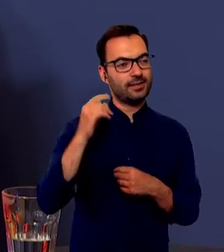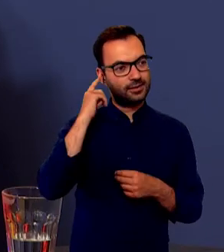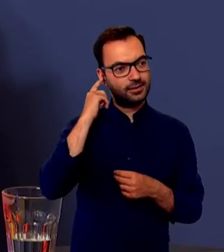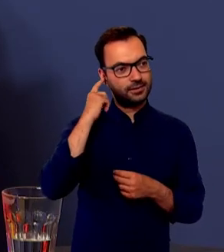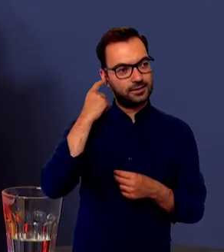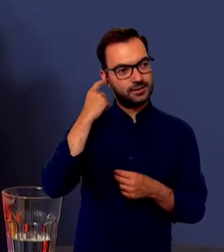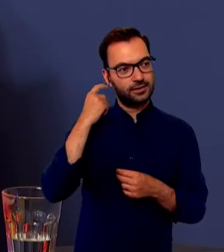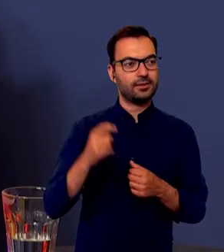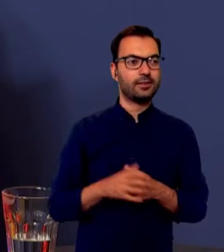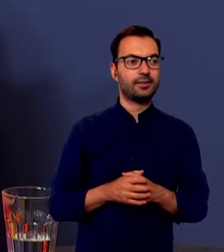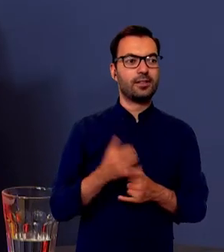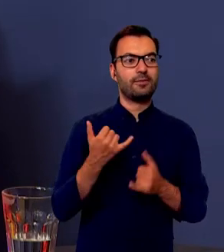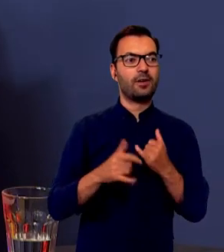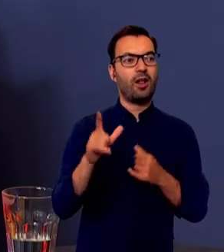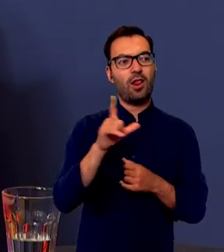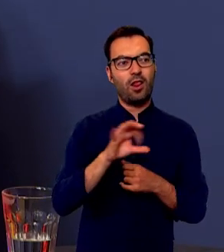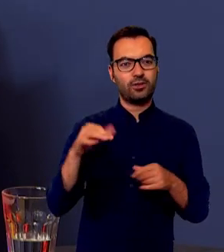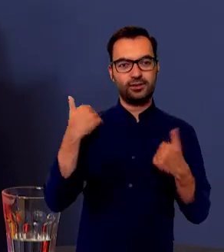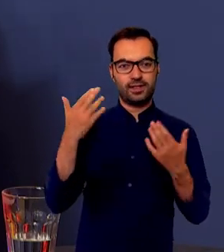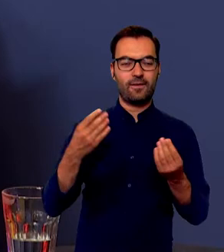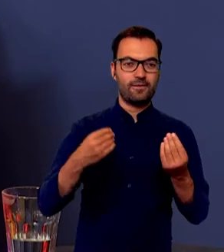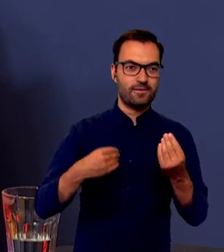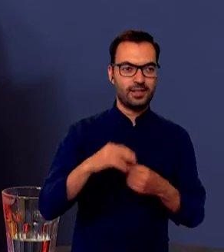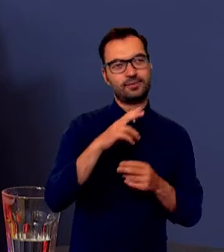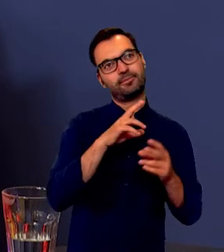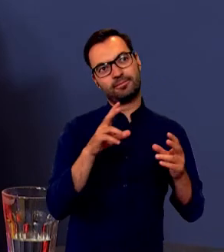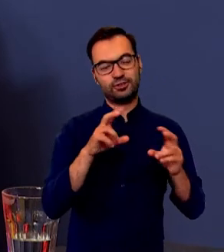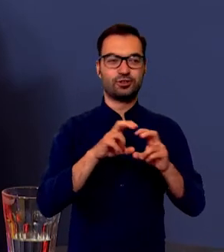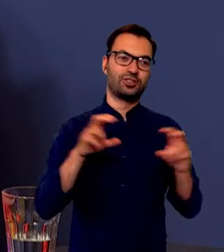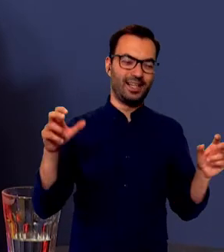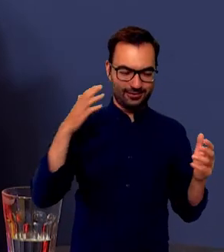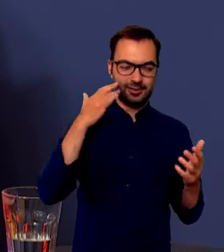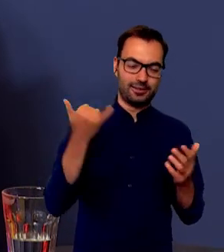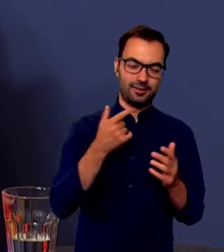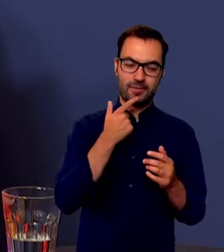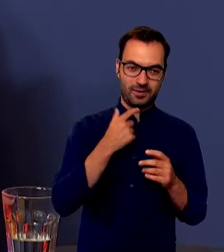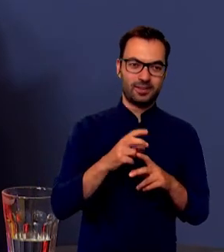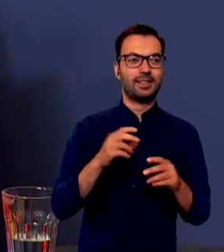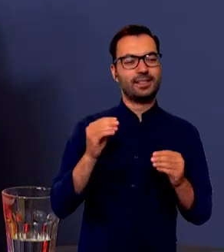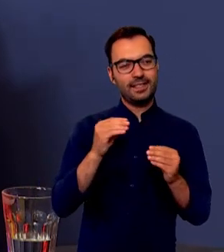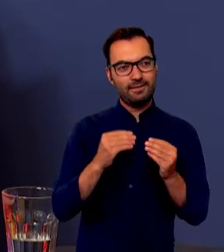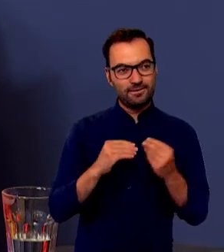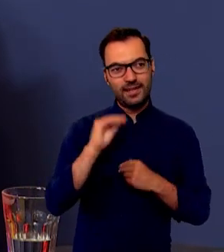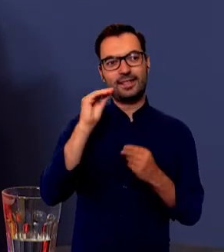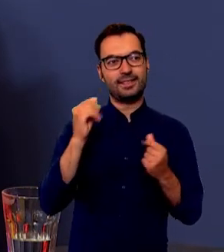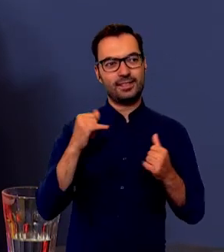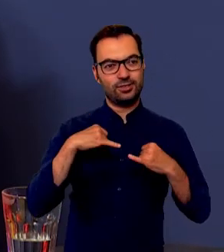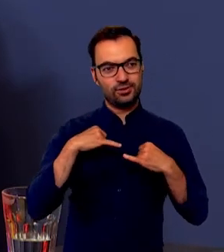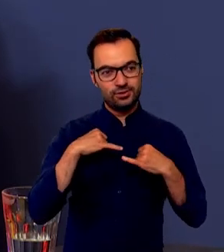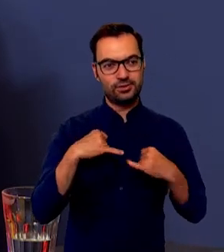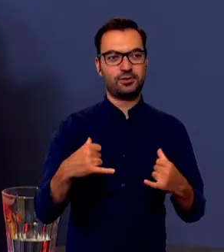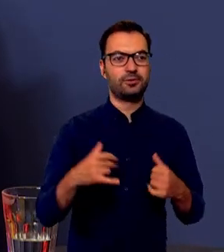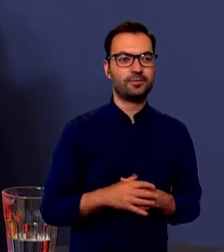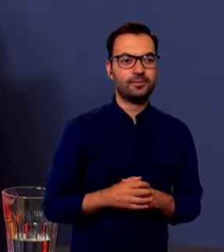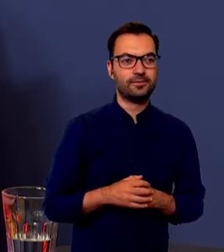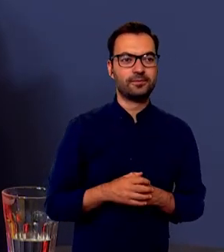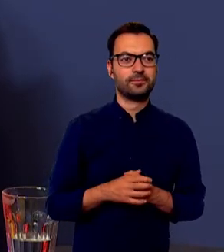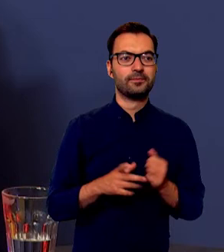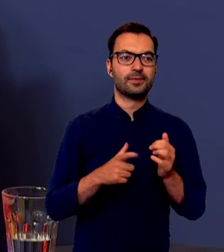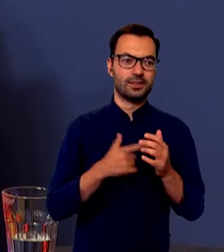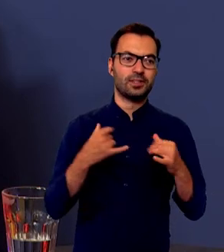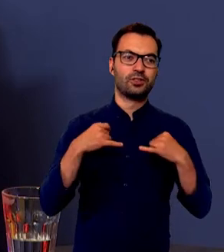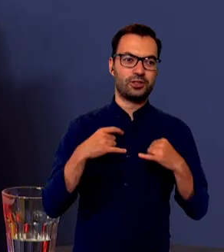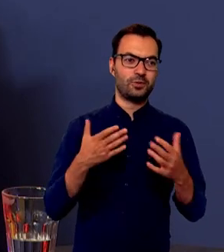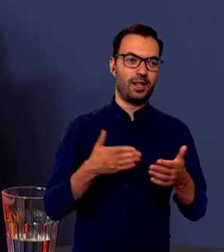to gdybyś dostała od losu więcej tego czasu, którego nam zazwyczaj brakuje i jeszcze trochę więcej takiej siły, no bo też nasze siły